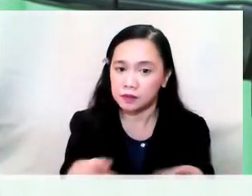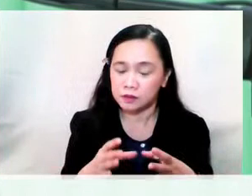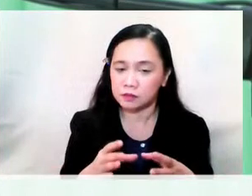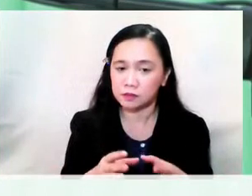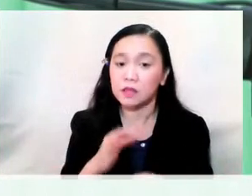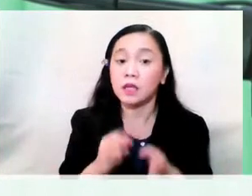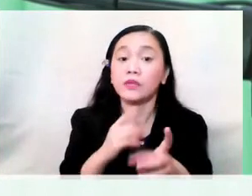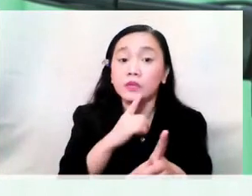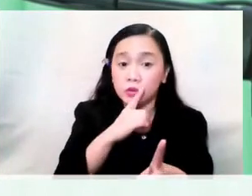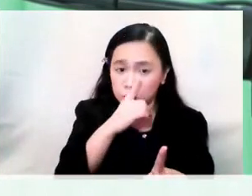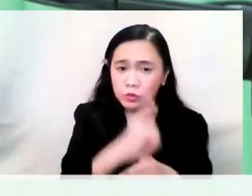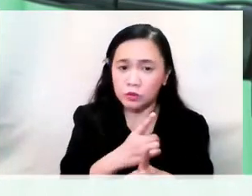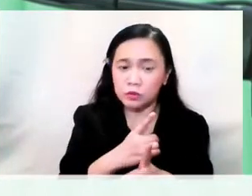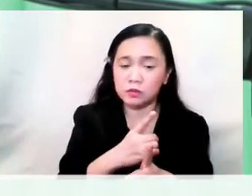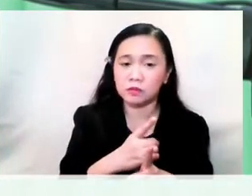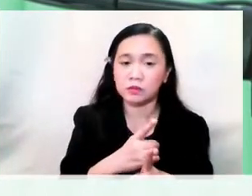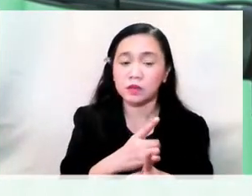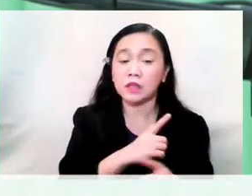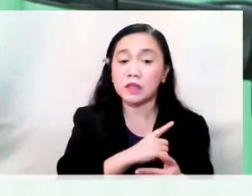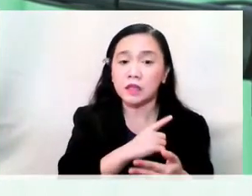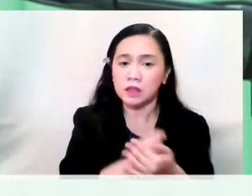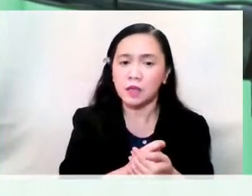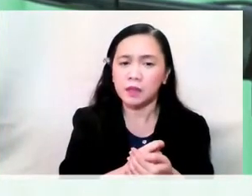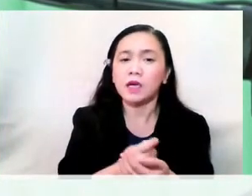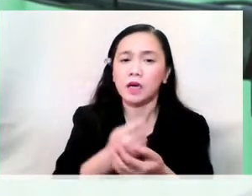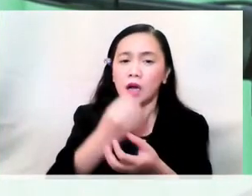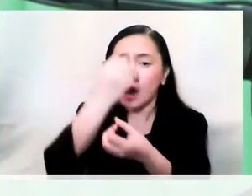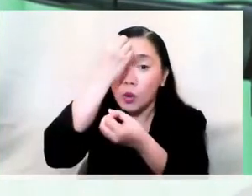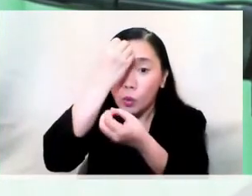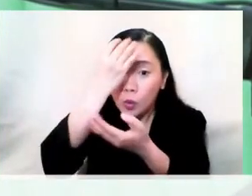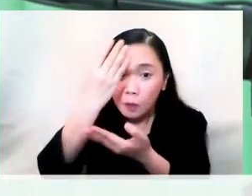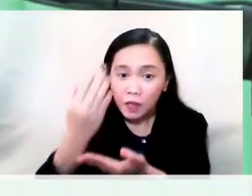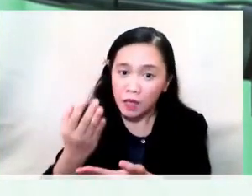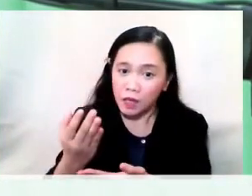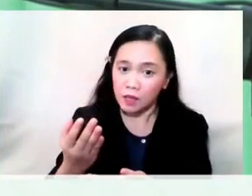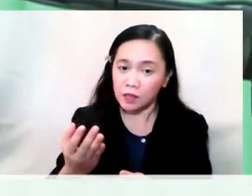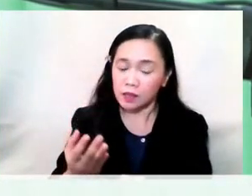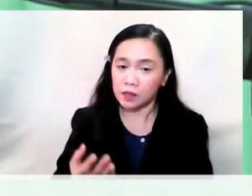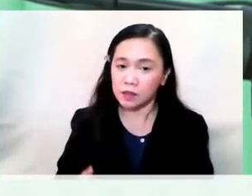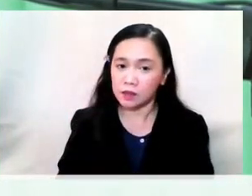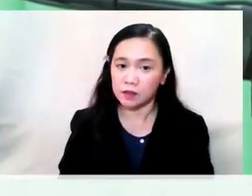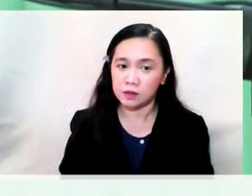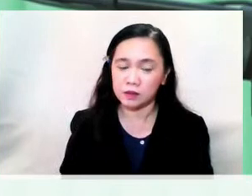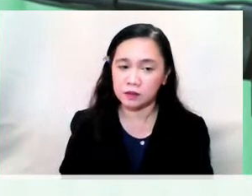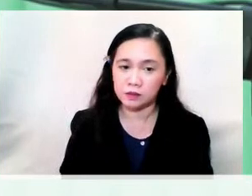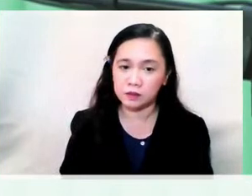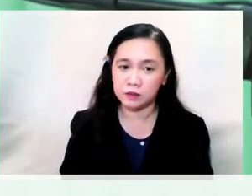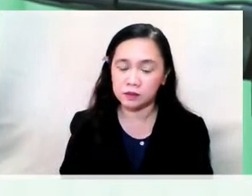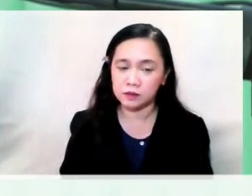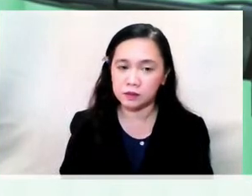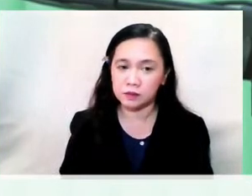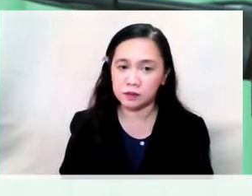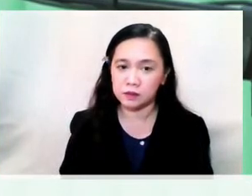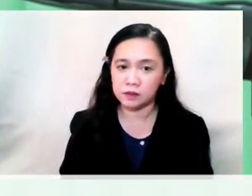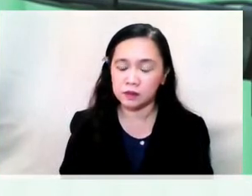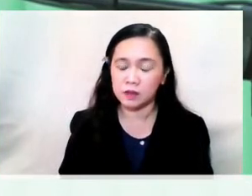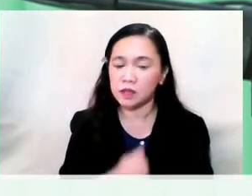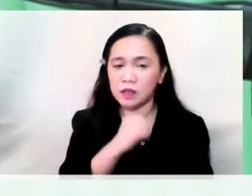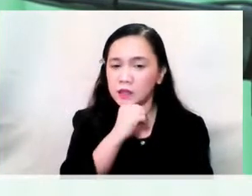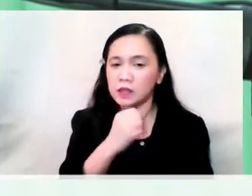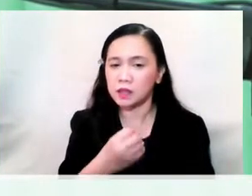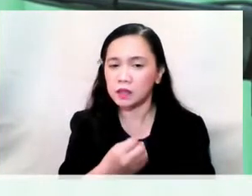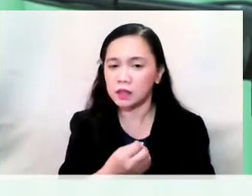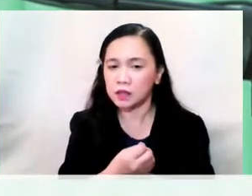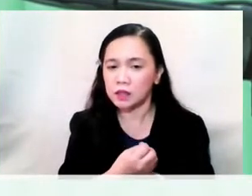nagtitiwala tayo sa Kanya, susunod tayo sa Kanya at hindi tayo natatakot na sumunod